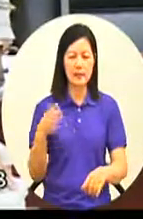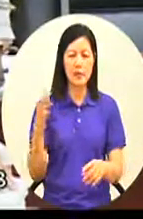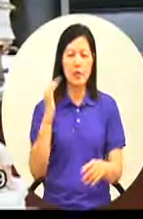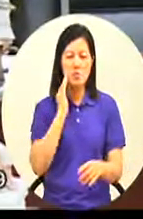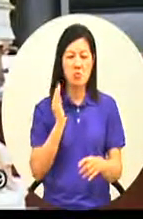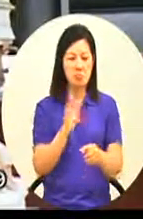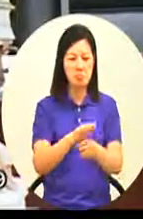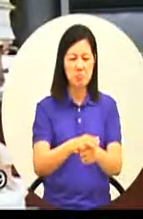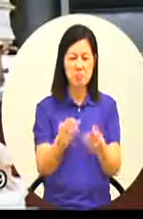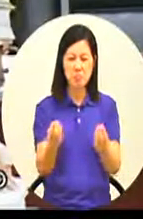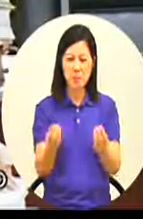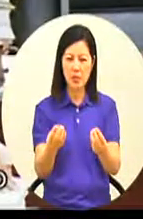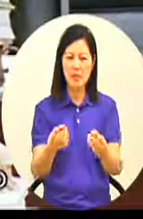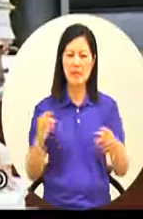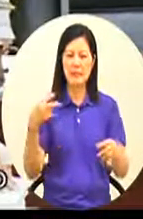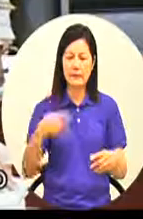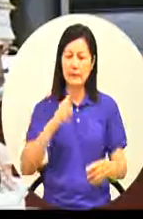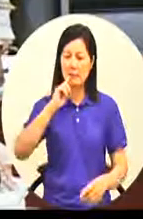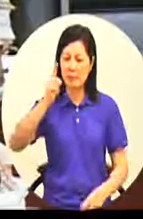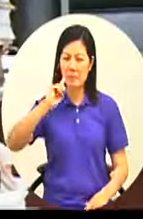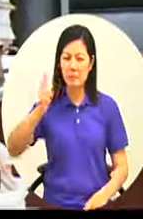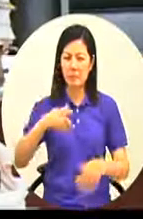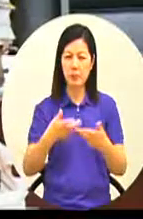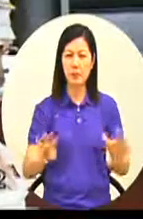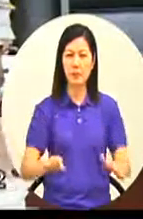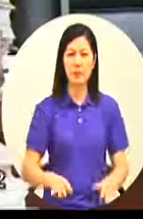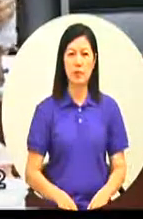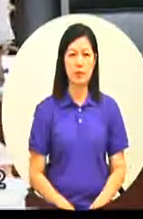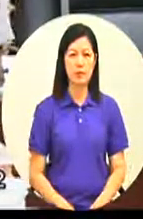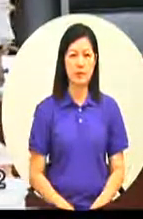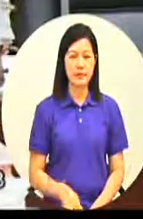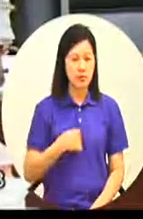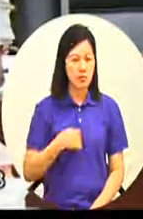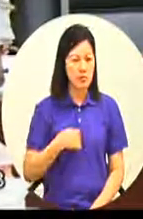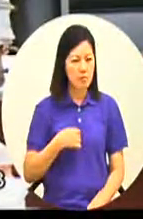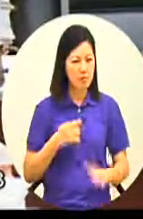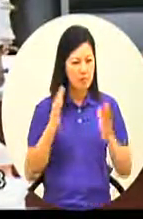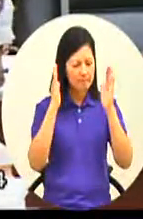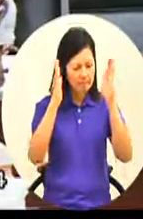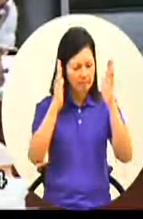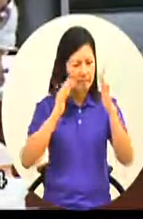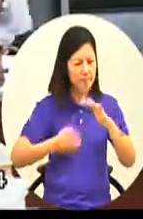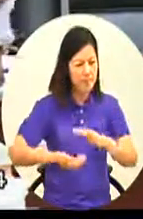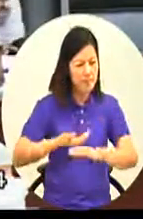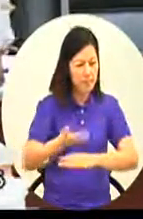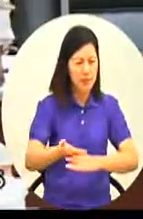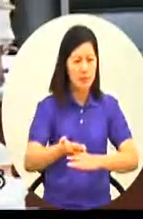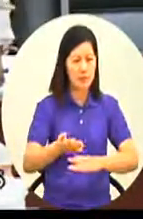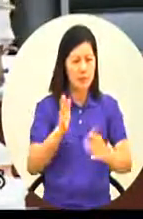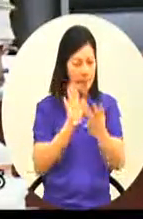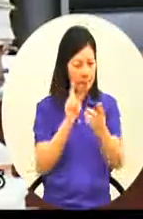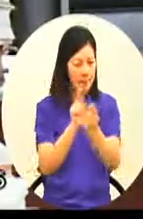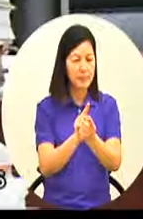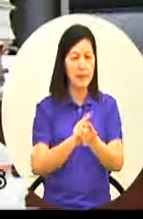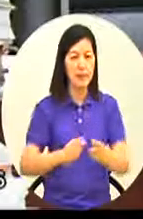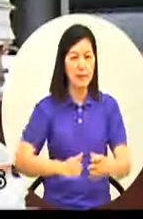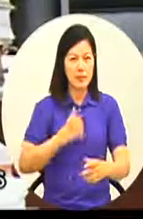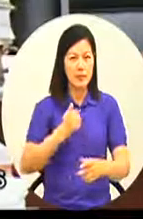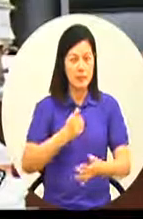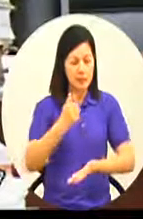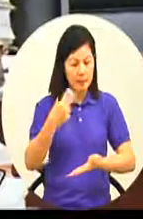有很多诉讼。那这个还是我们有可以用新的方法去。面对我们新的，除了尊重历